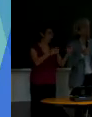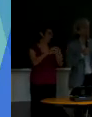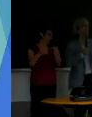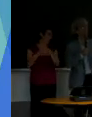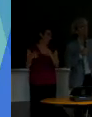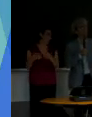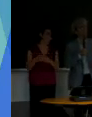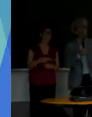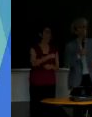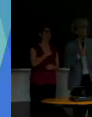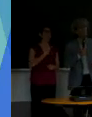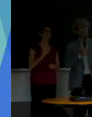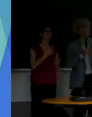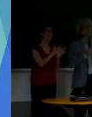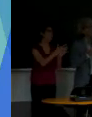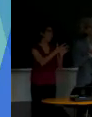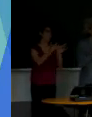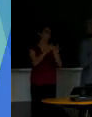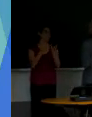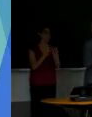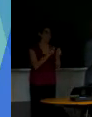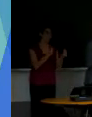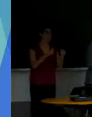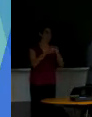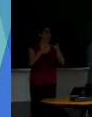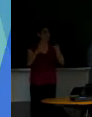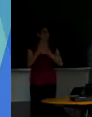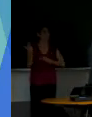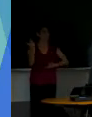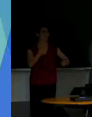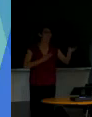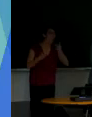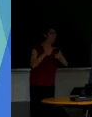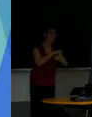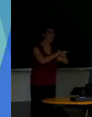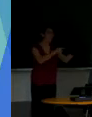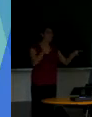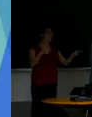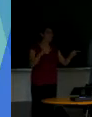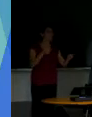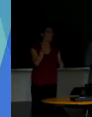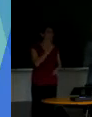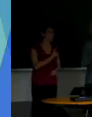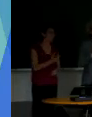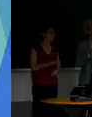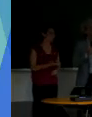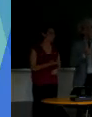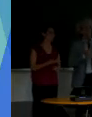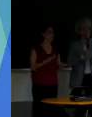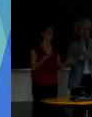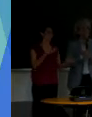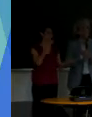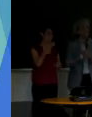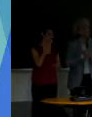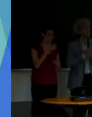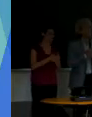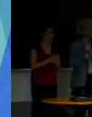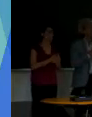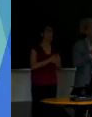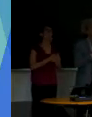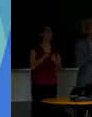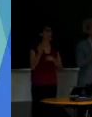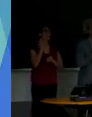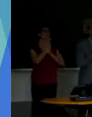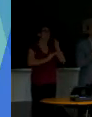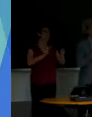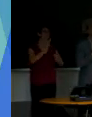come dire, moltissimi contatti con le aziende ci cercano, vi cercano e non vi trovano. Nel senso, diciamo, che la domanda